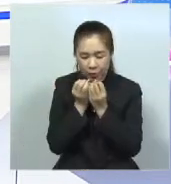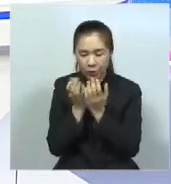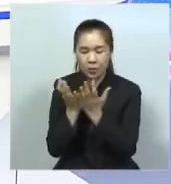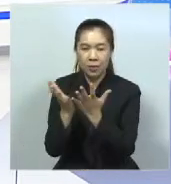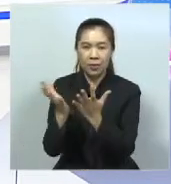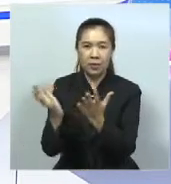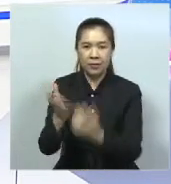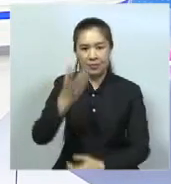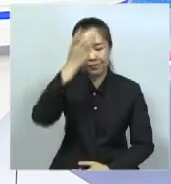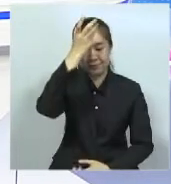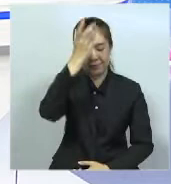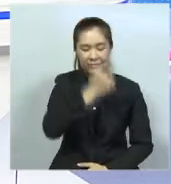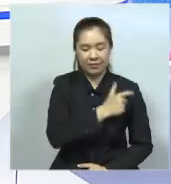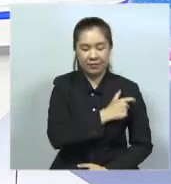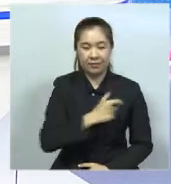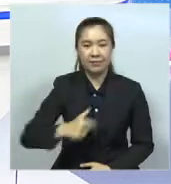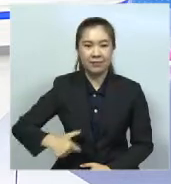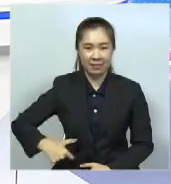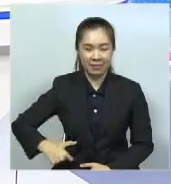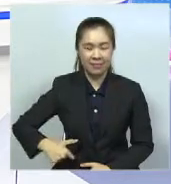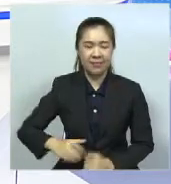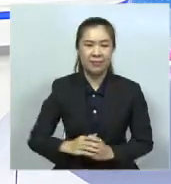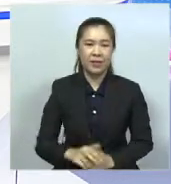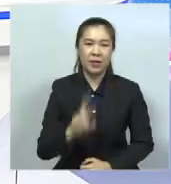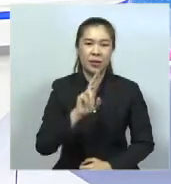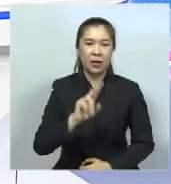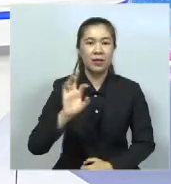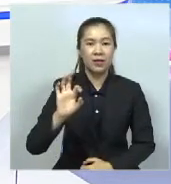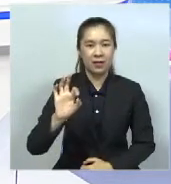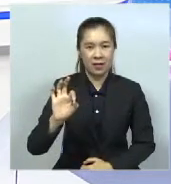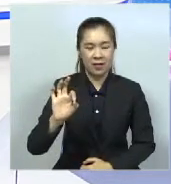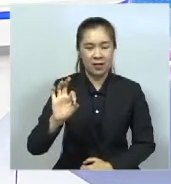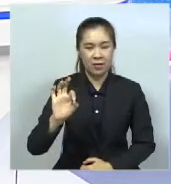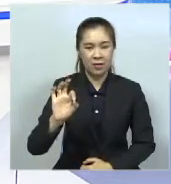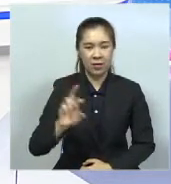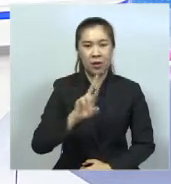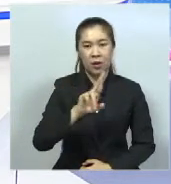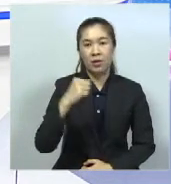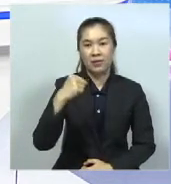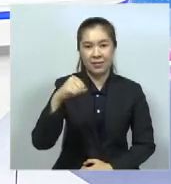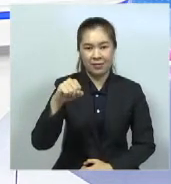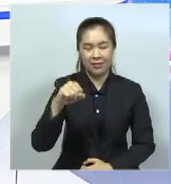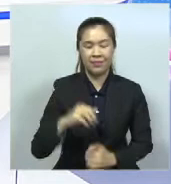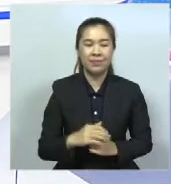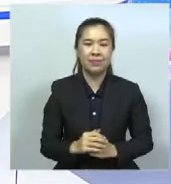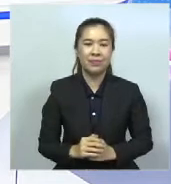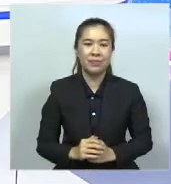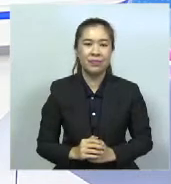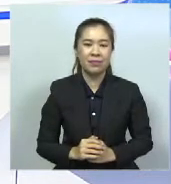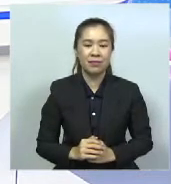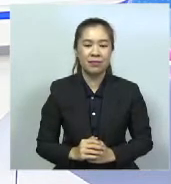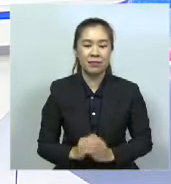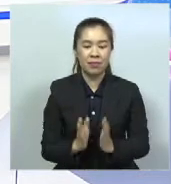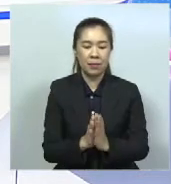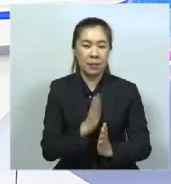รชัยมงคลสมเด็จพระนางเจ้าสิริกิติ์พระบรมราชินีนาถในรัชกาลที่9และสมเด็จพระเจ้าอยู่หัวกันบ้างนะคะซึ่งวันนี้พระส